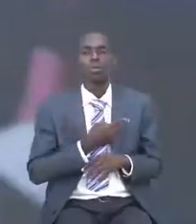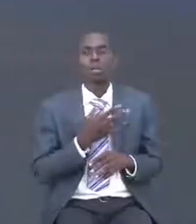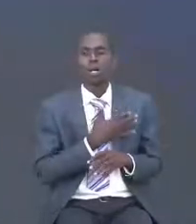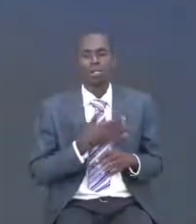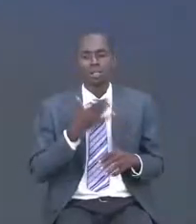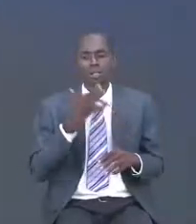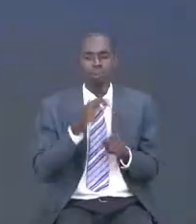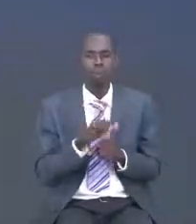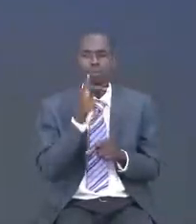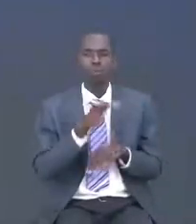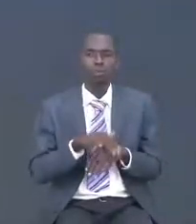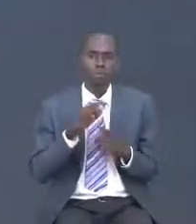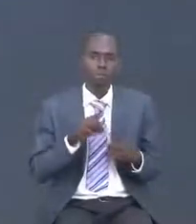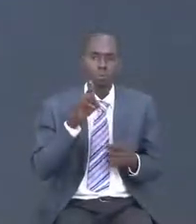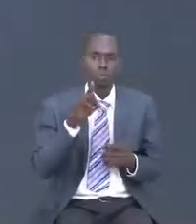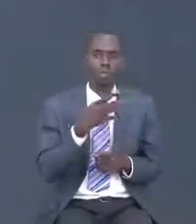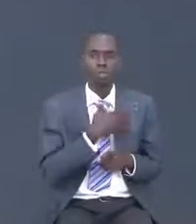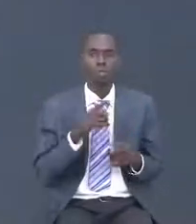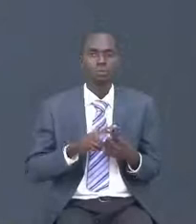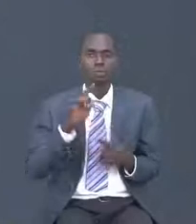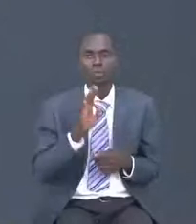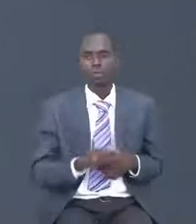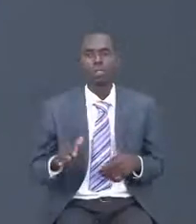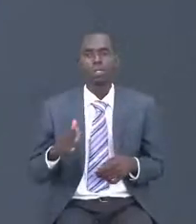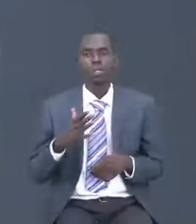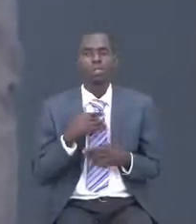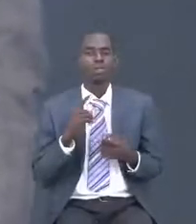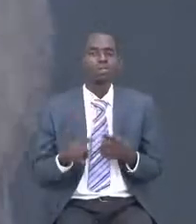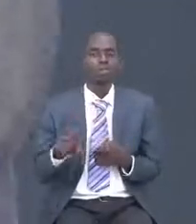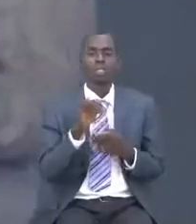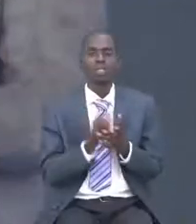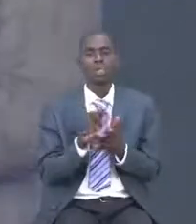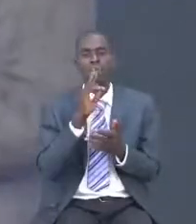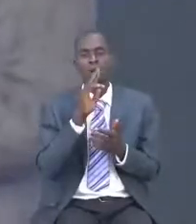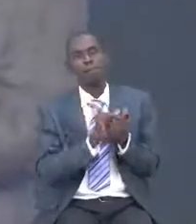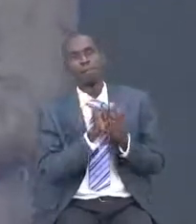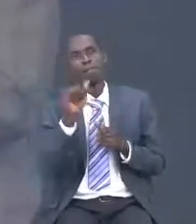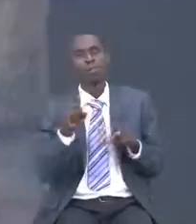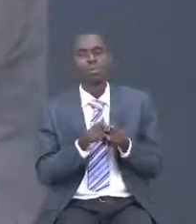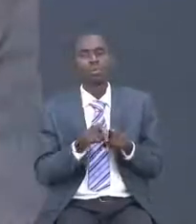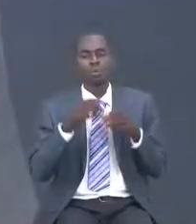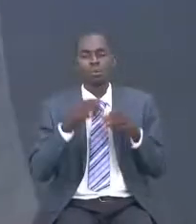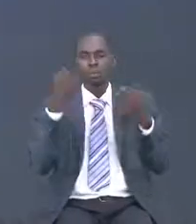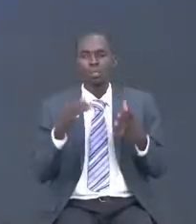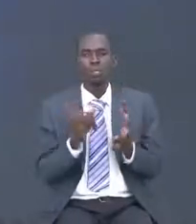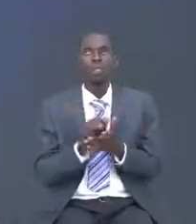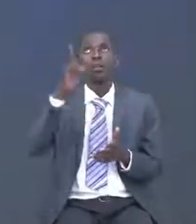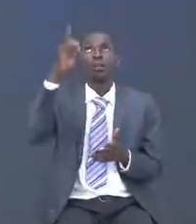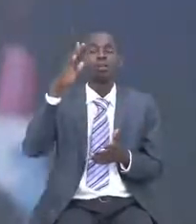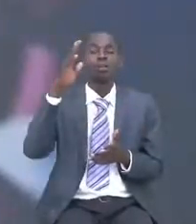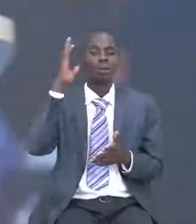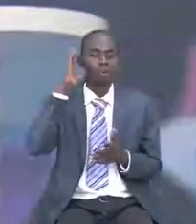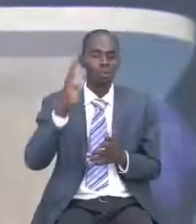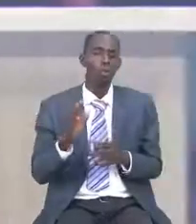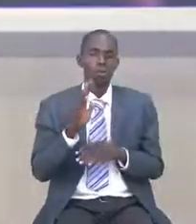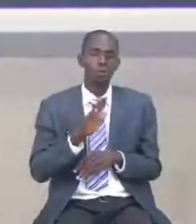sur vous, et la promesse est pour vous, à vos enfants, et à ceux qui sont au loin, en aussi grand